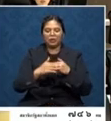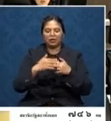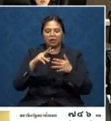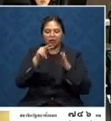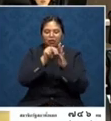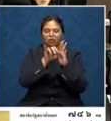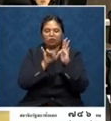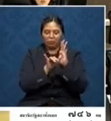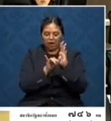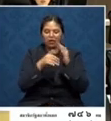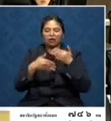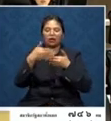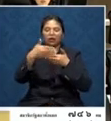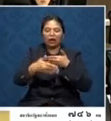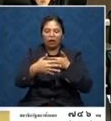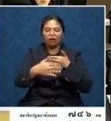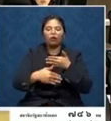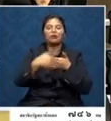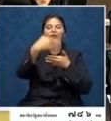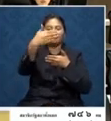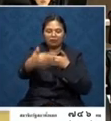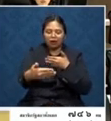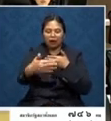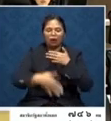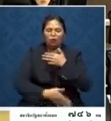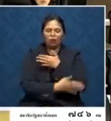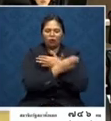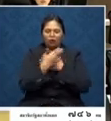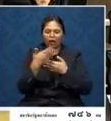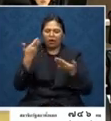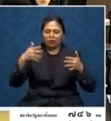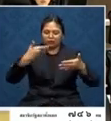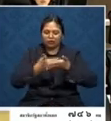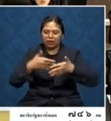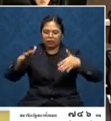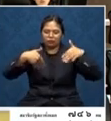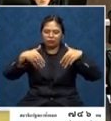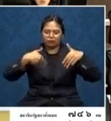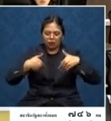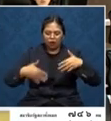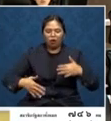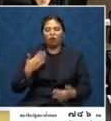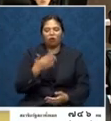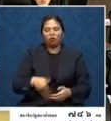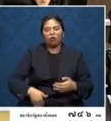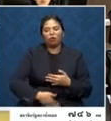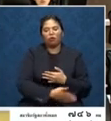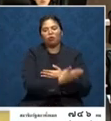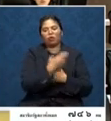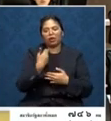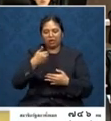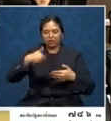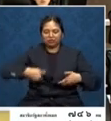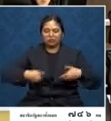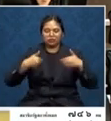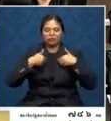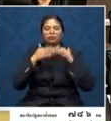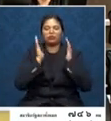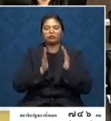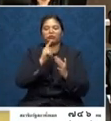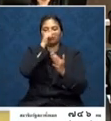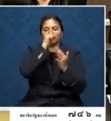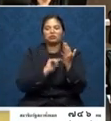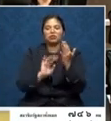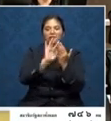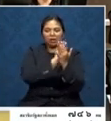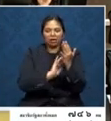ยาวเพื่อสร้างรายได้สร้างโอกาสสร้างคุณภาพชีวิตให้กับคนไทยปรากฏอยู่ในคำแถลงนโยบายของคณะรั